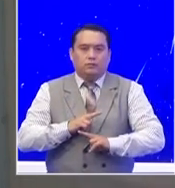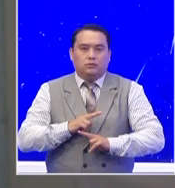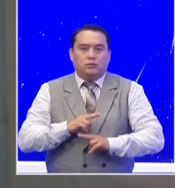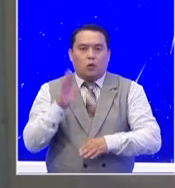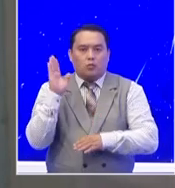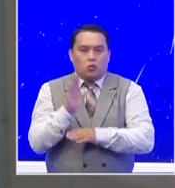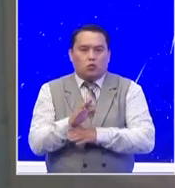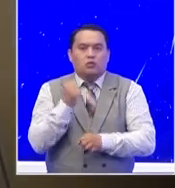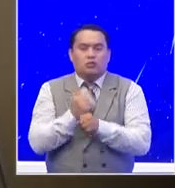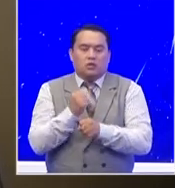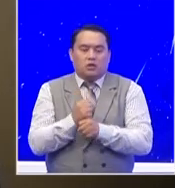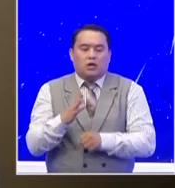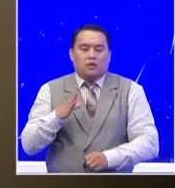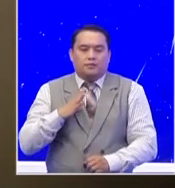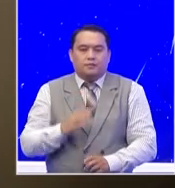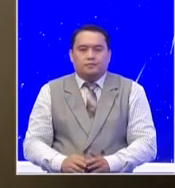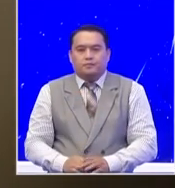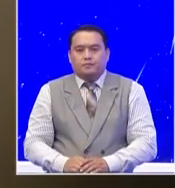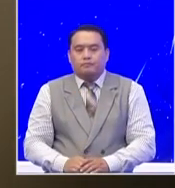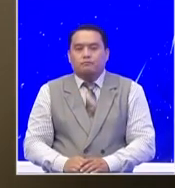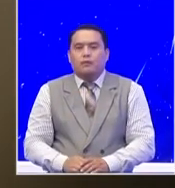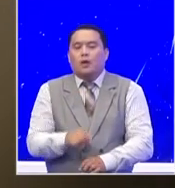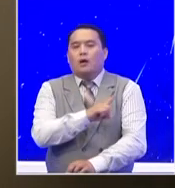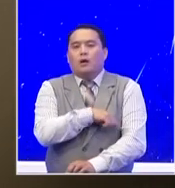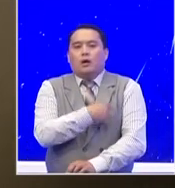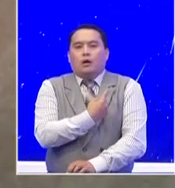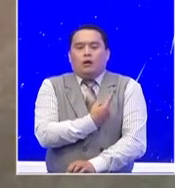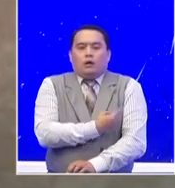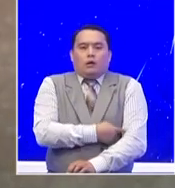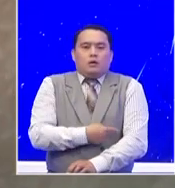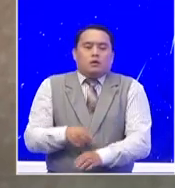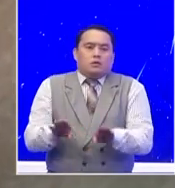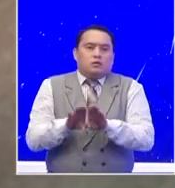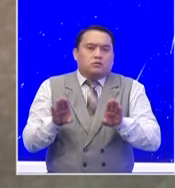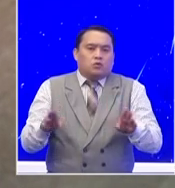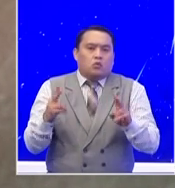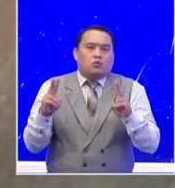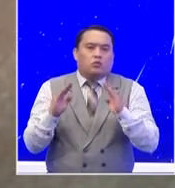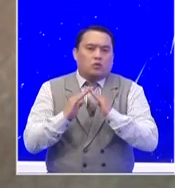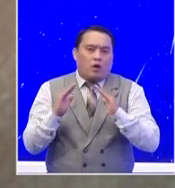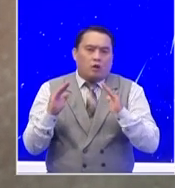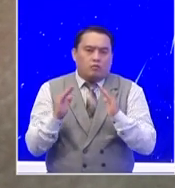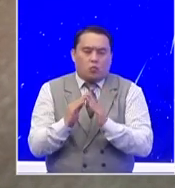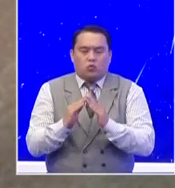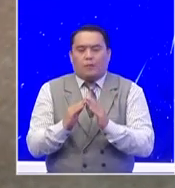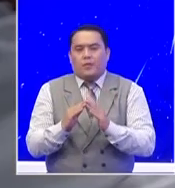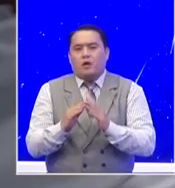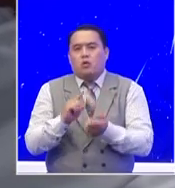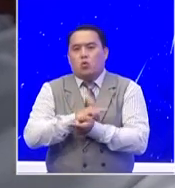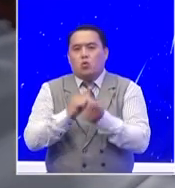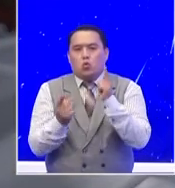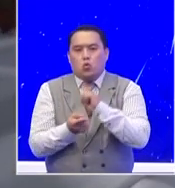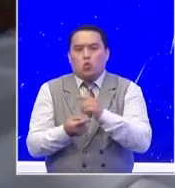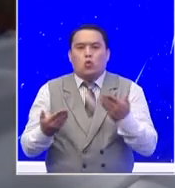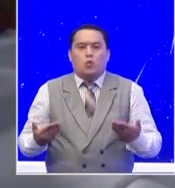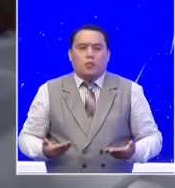бұйрық бойынша жасап қойдық. Аурухана қазір ақхалаттылардың екінші үйіне айналды. Бұл індет күнделікті өмірлерін түбегейлі өзгерткенін айтады.